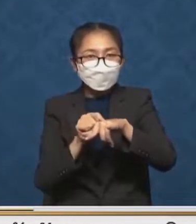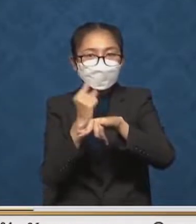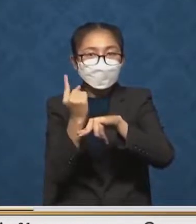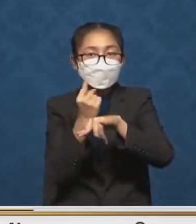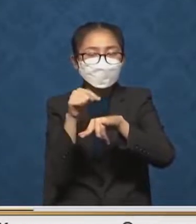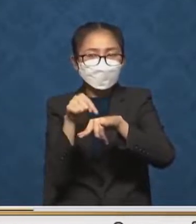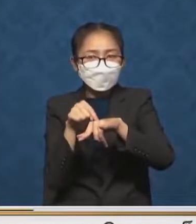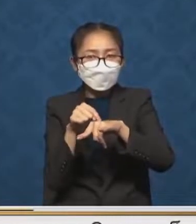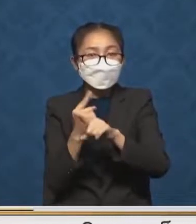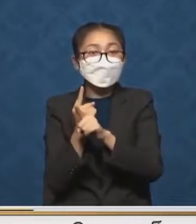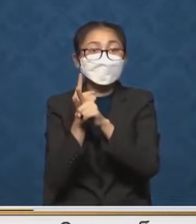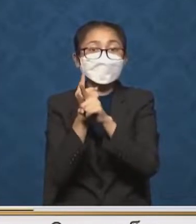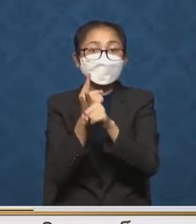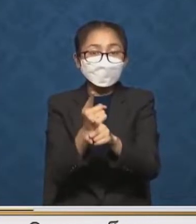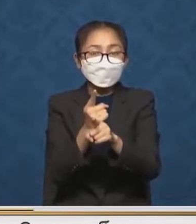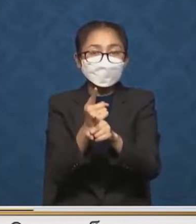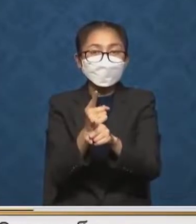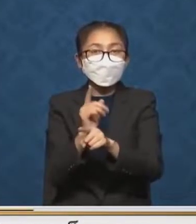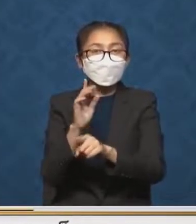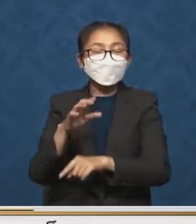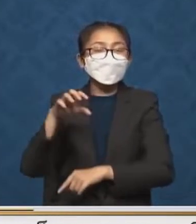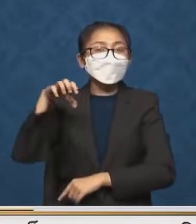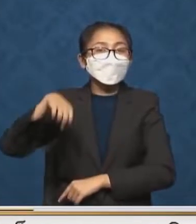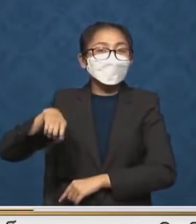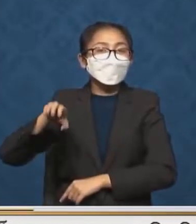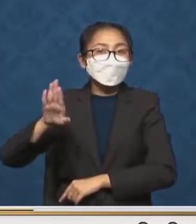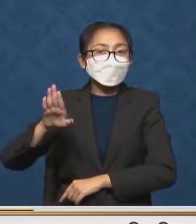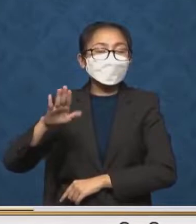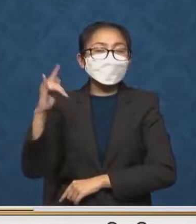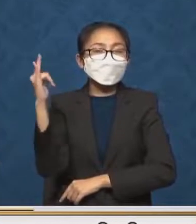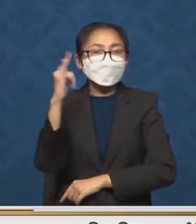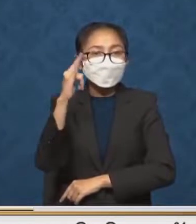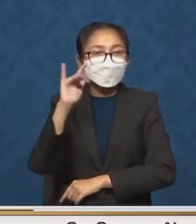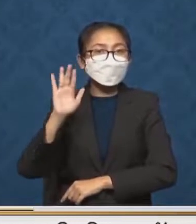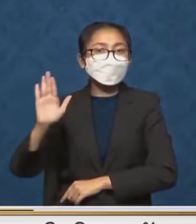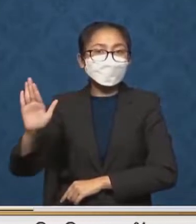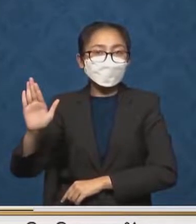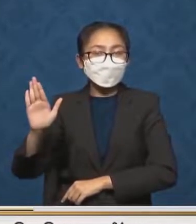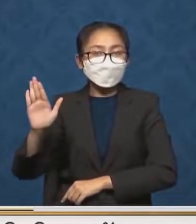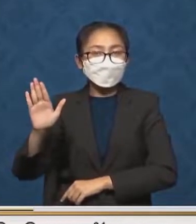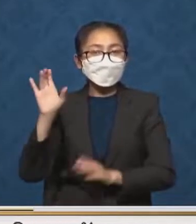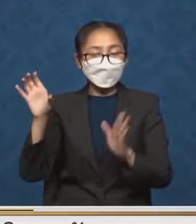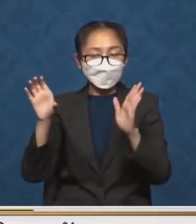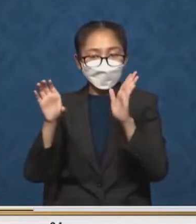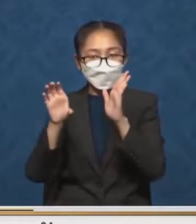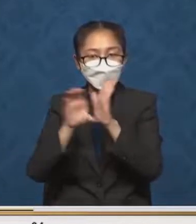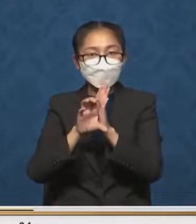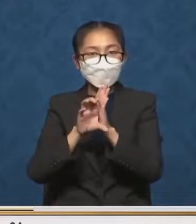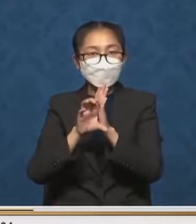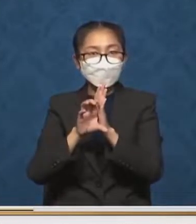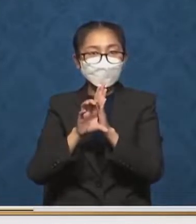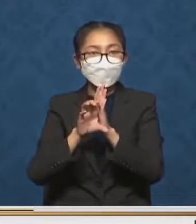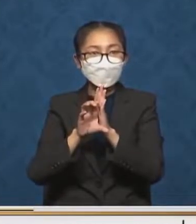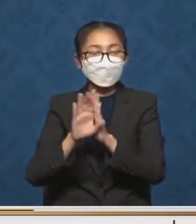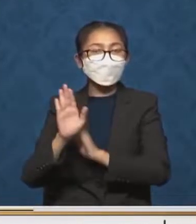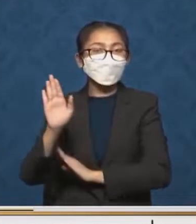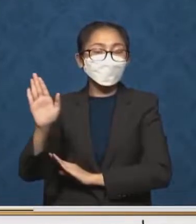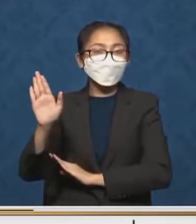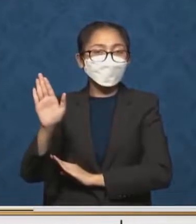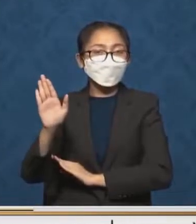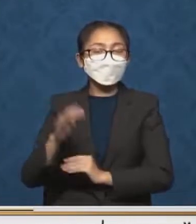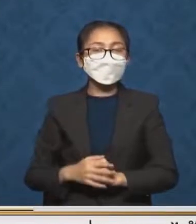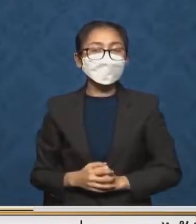อ้างอข้มูลจาก National Business Aviation Associationโดยใช้ค่า Total Operating Cost of Hour